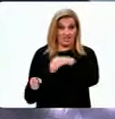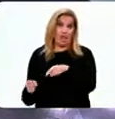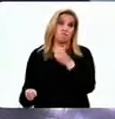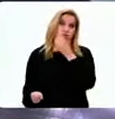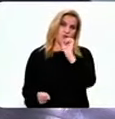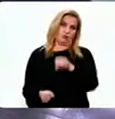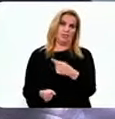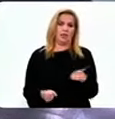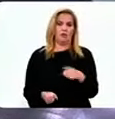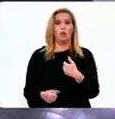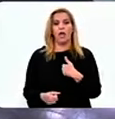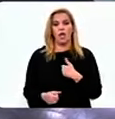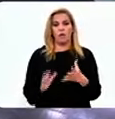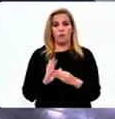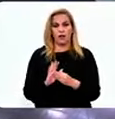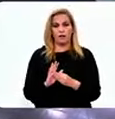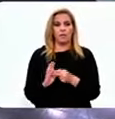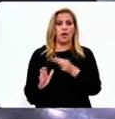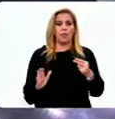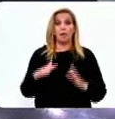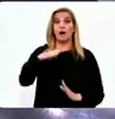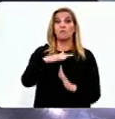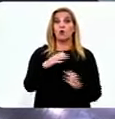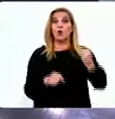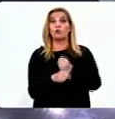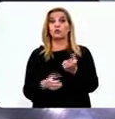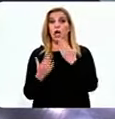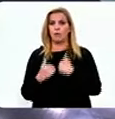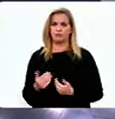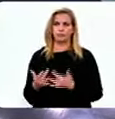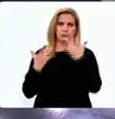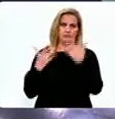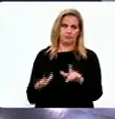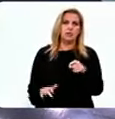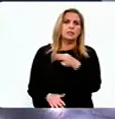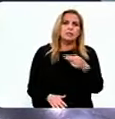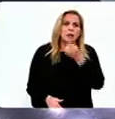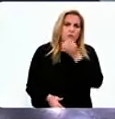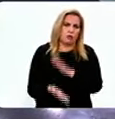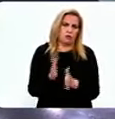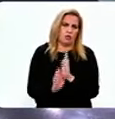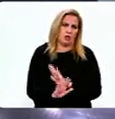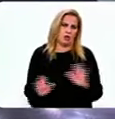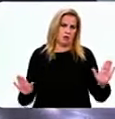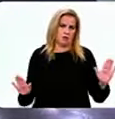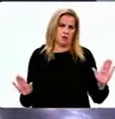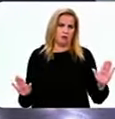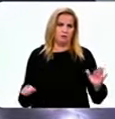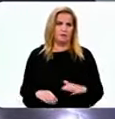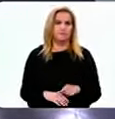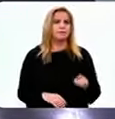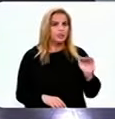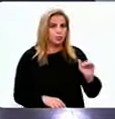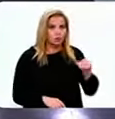εγώ τη θέση του Προέδρου, γεια σας, φεύγω, για μένα ήταν αποστασία. Μάλιστα. Εσύ τώρα Θα το πω όπως το νιώθω και μου απαντάς. Ψήφισε